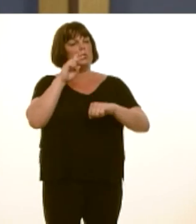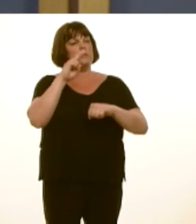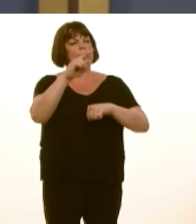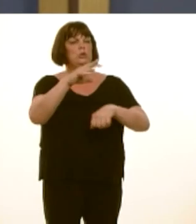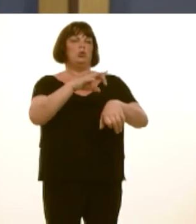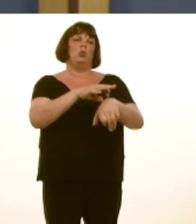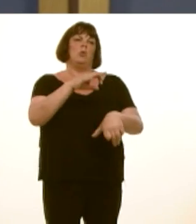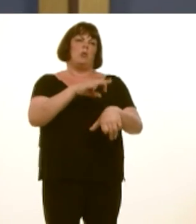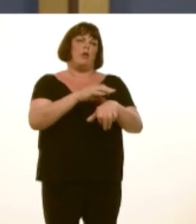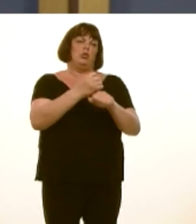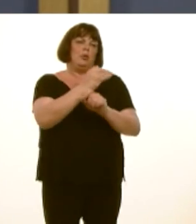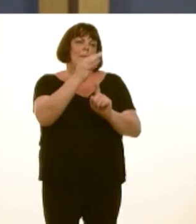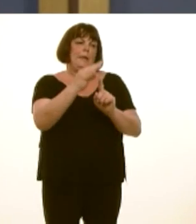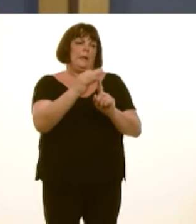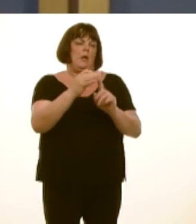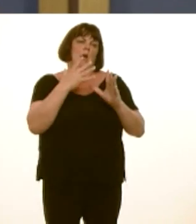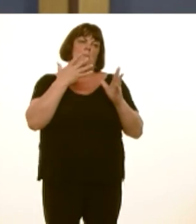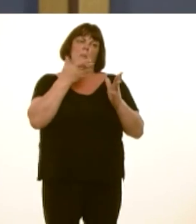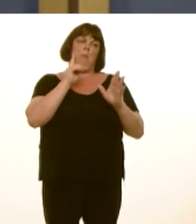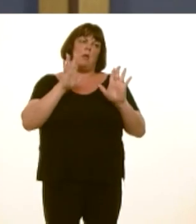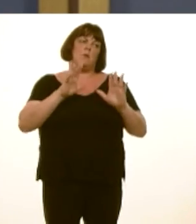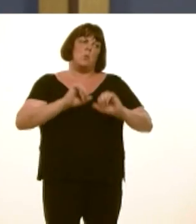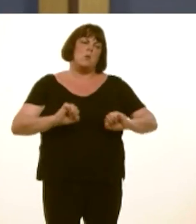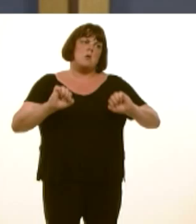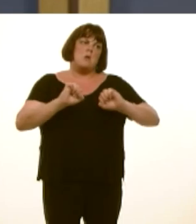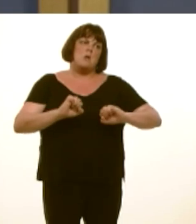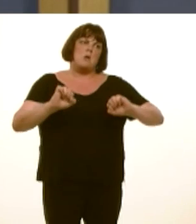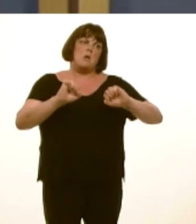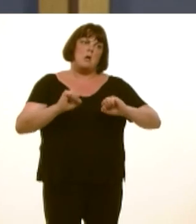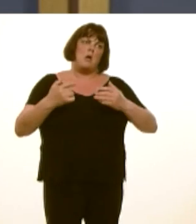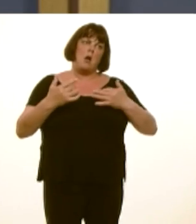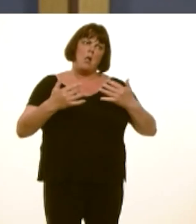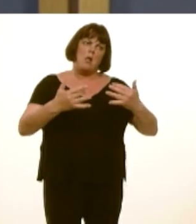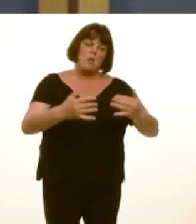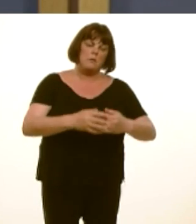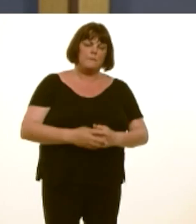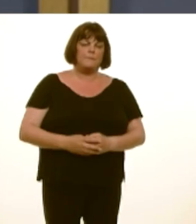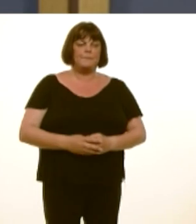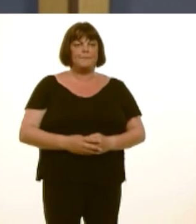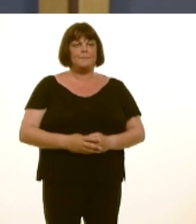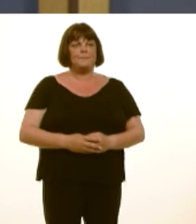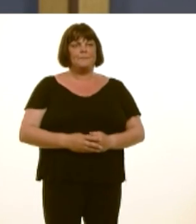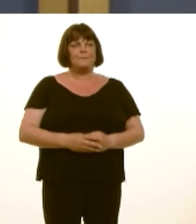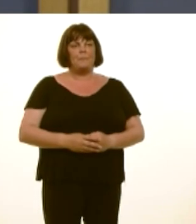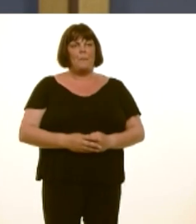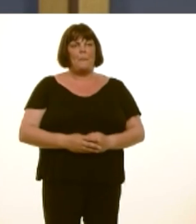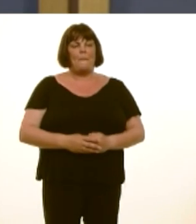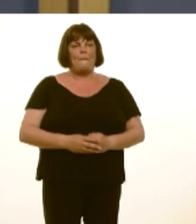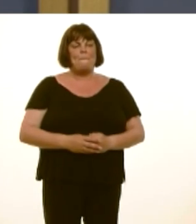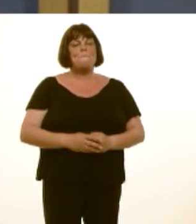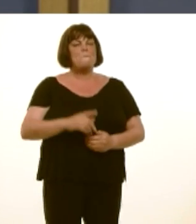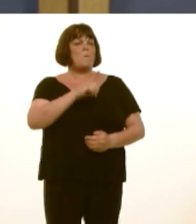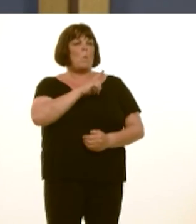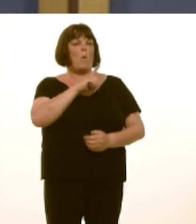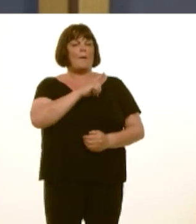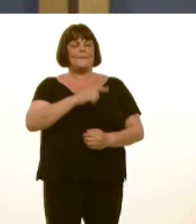teulu. Ac un o'r fesymau am hynny, wrth gwrs, yw bod na diffyg yn aml iawn, yn wedig yn y cnobeth o'r gorllewin,